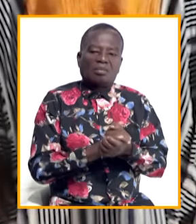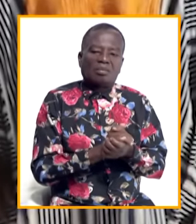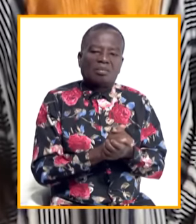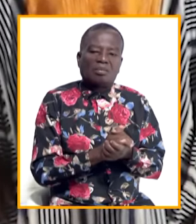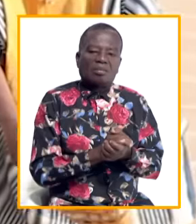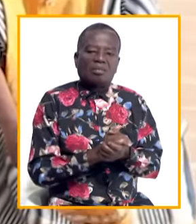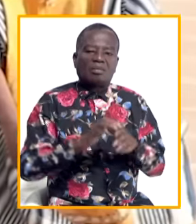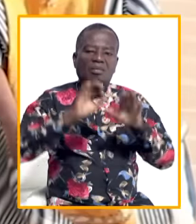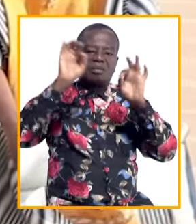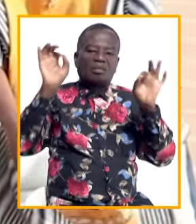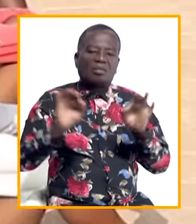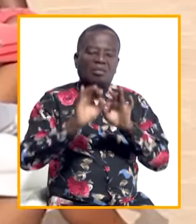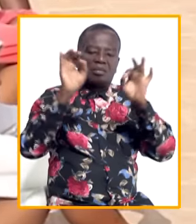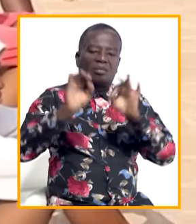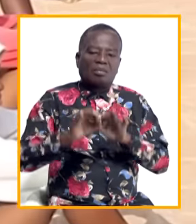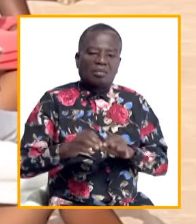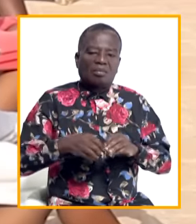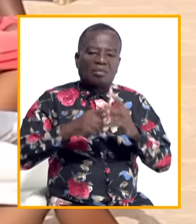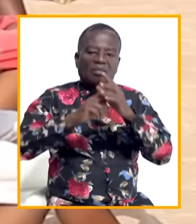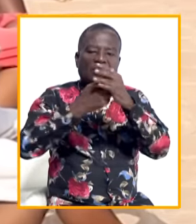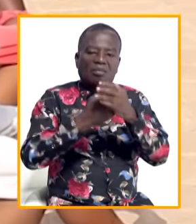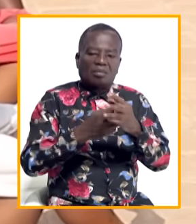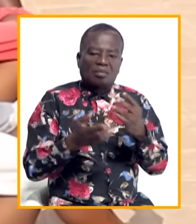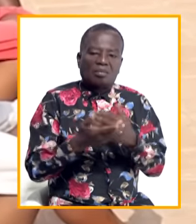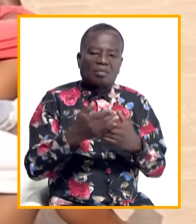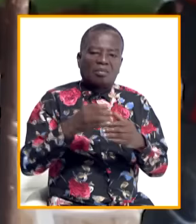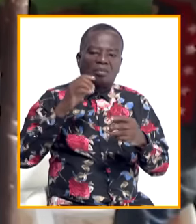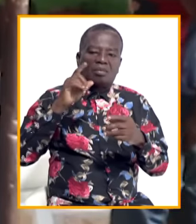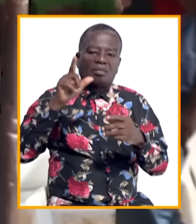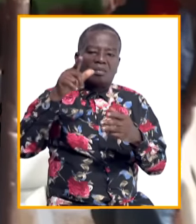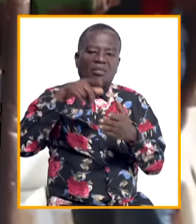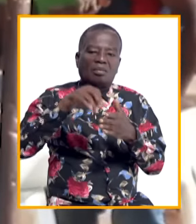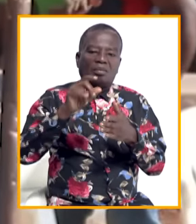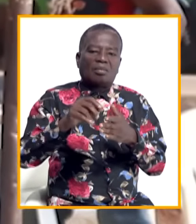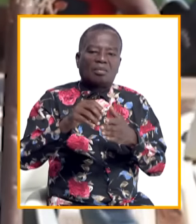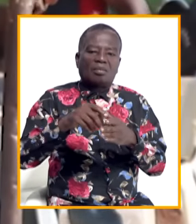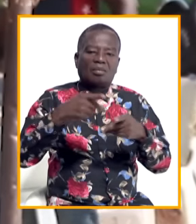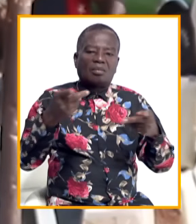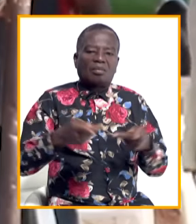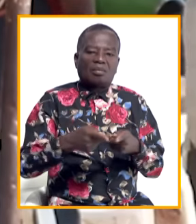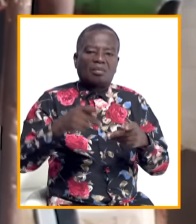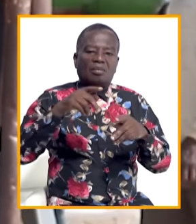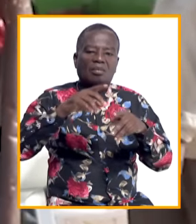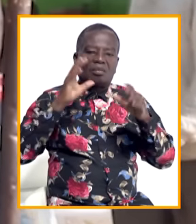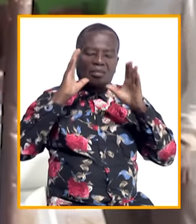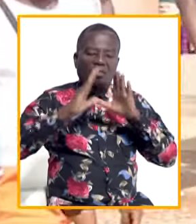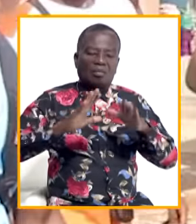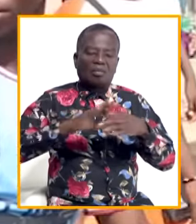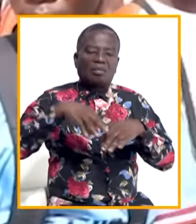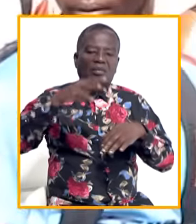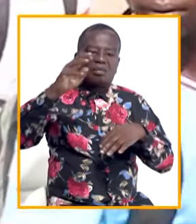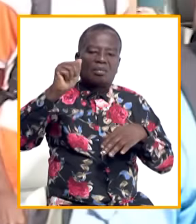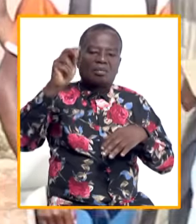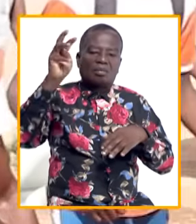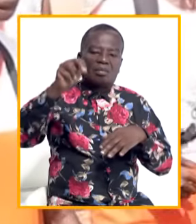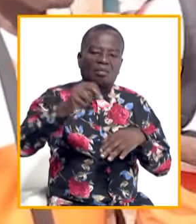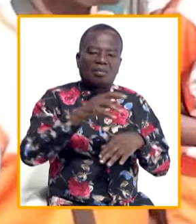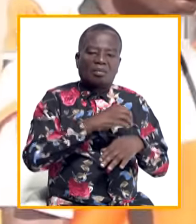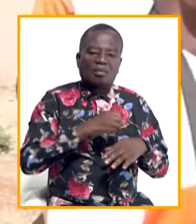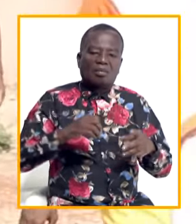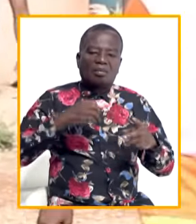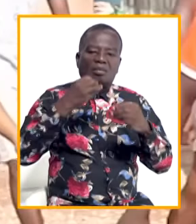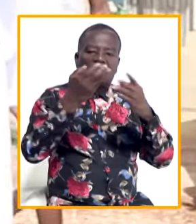La cérémonie de lancement de la rando brune 2024 a eu lieu à la place de la paix de Mans. Les randonneurs de la cité des 18